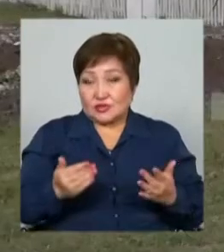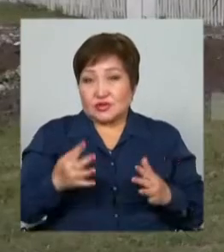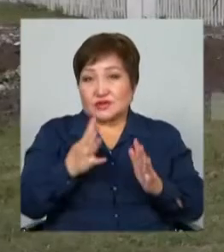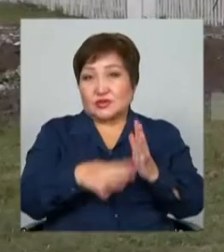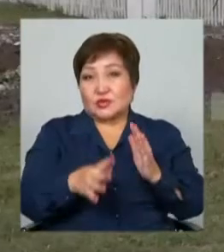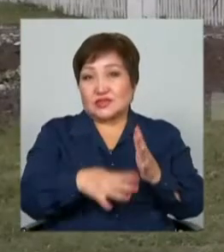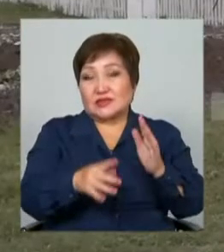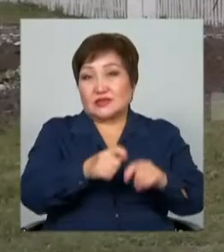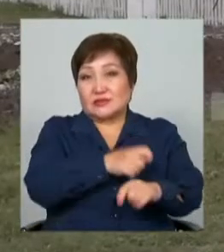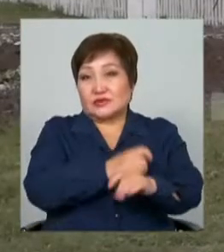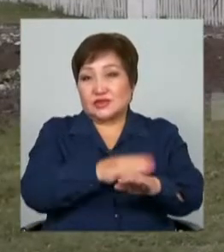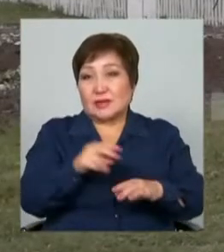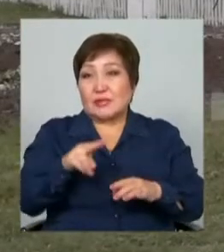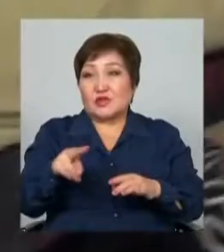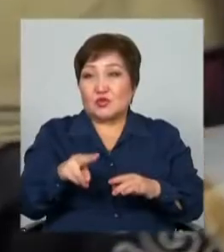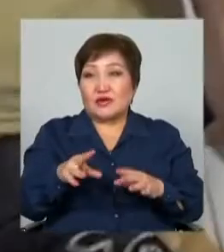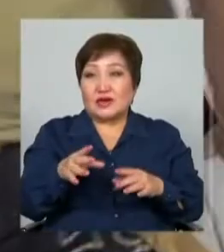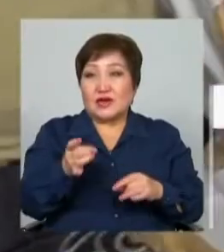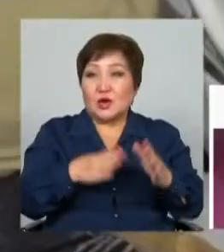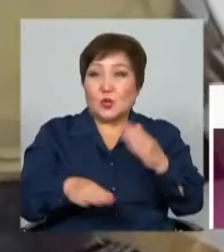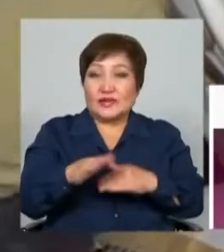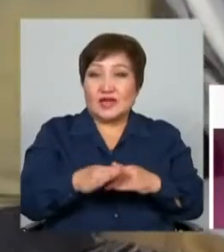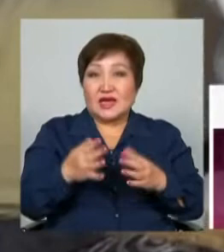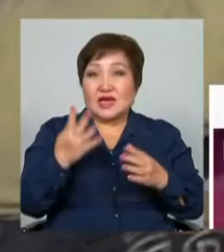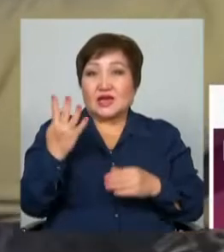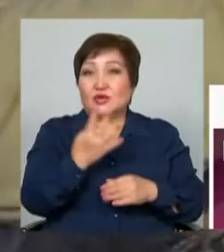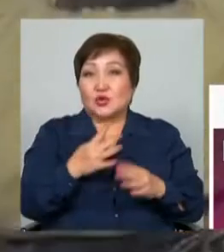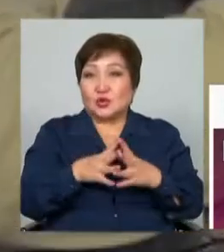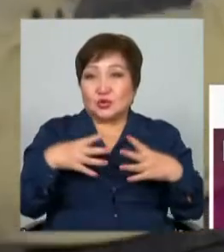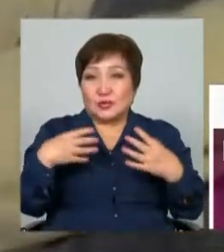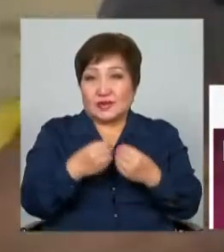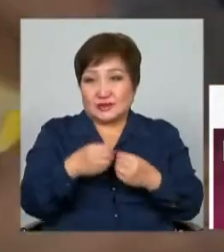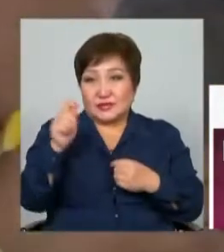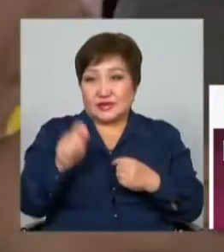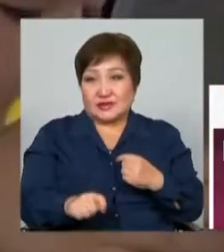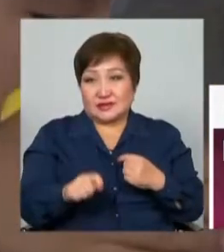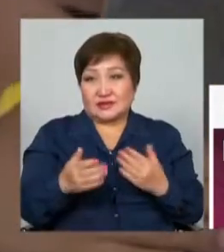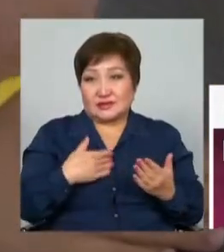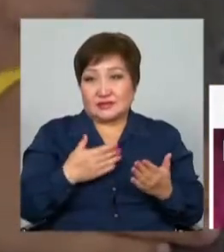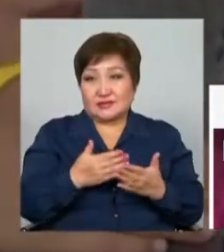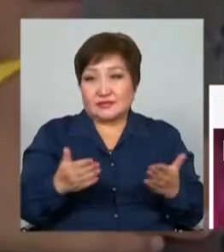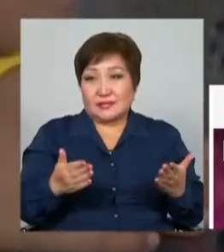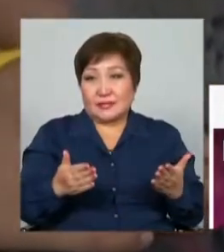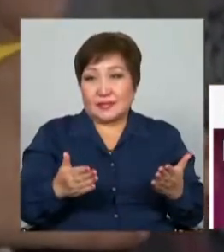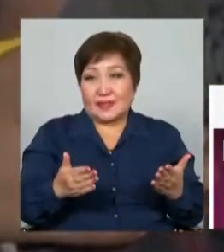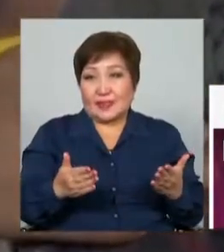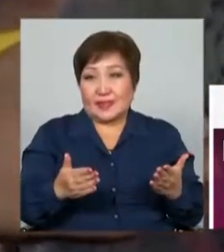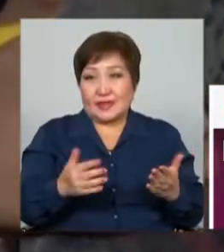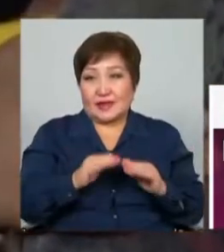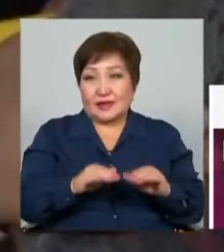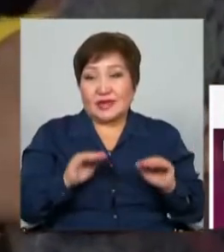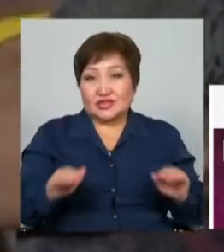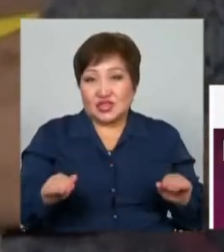Петровка ауылына 4 отбасы көшіп келді. Тарих отанымыз. Негізінде осы жер ғой, түбінде. Балашағамыздың